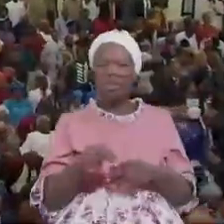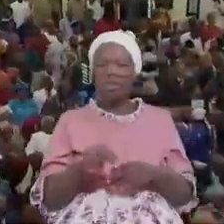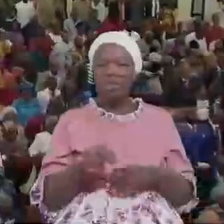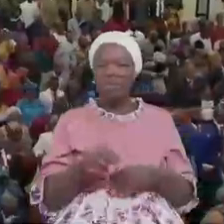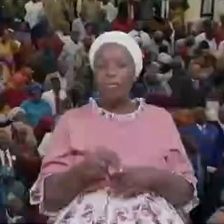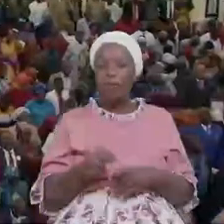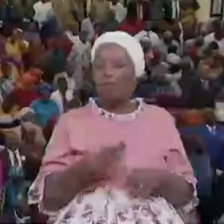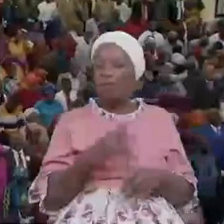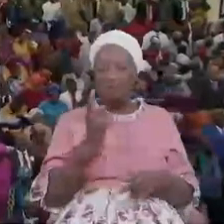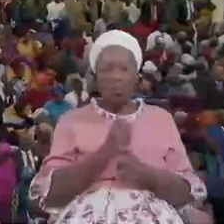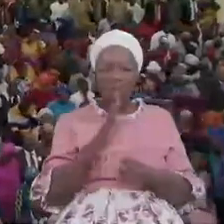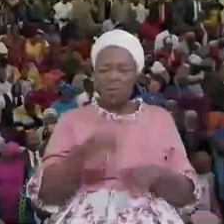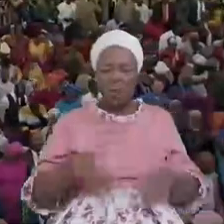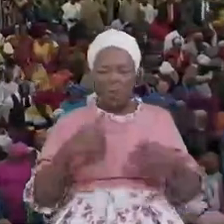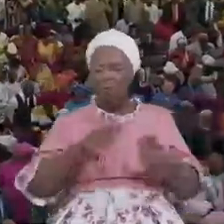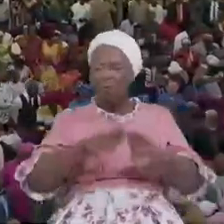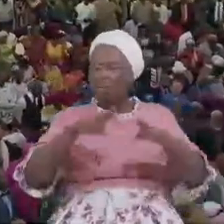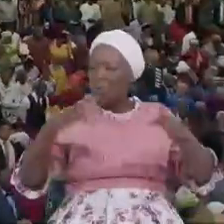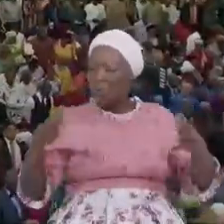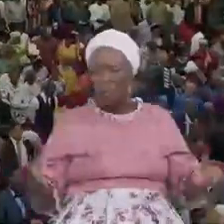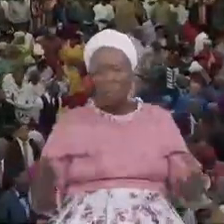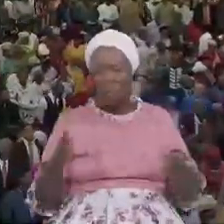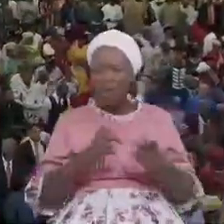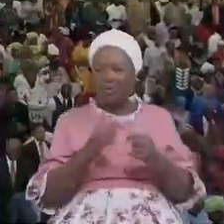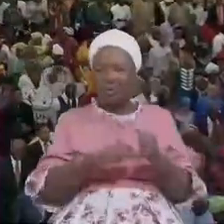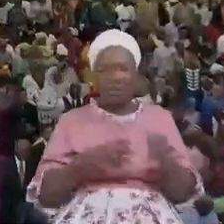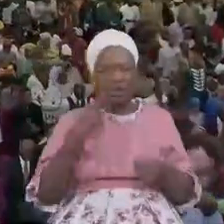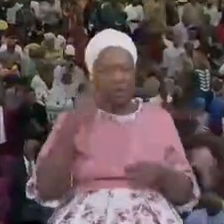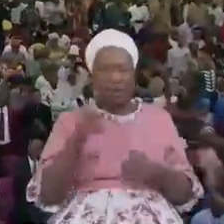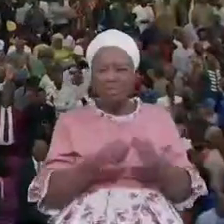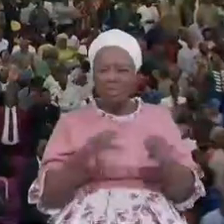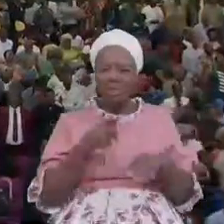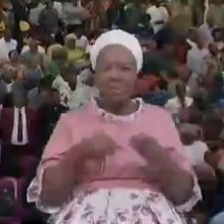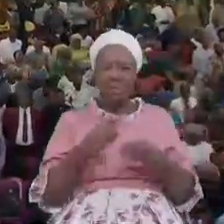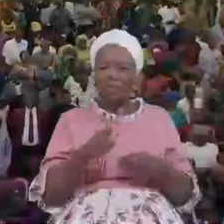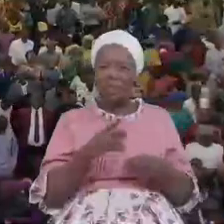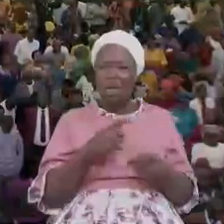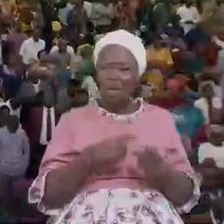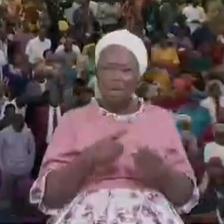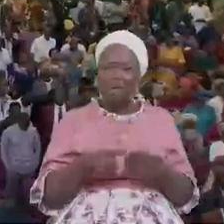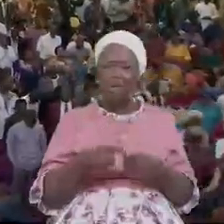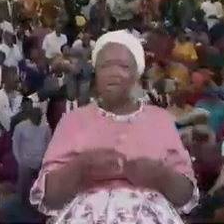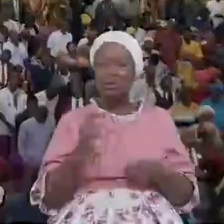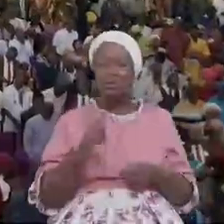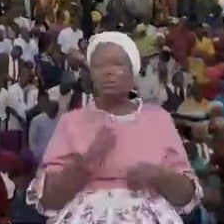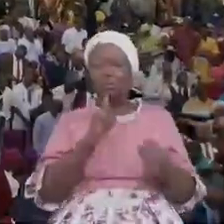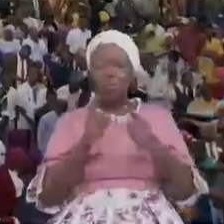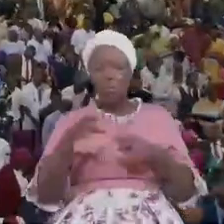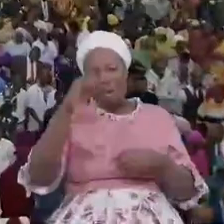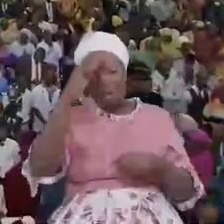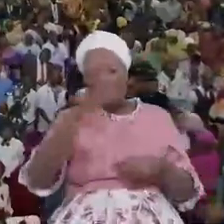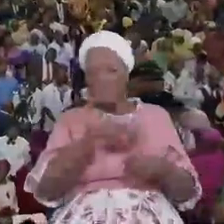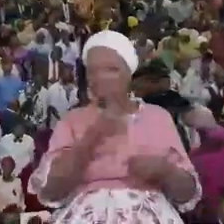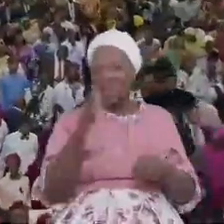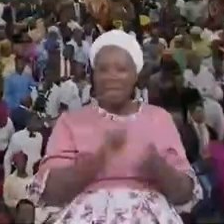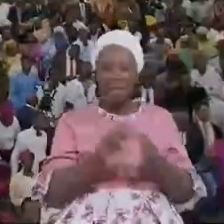Tu es en relation avec un homme chrétien, une femme chrétienne. Et tout ce qu'ils te disent, c'est là où tu trouves la